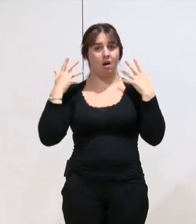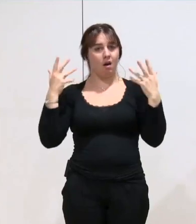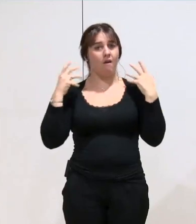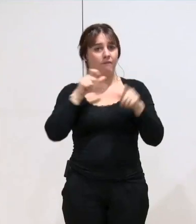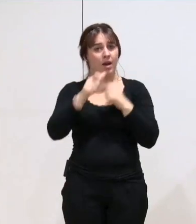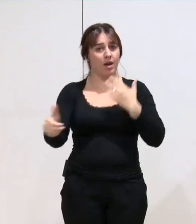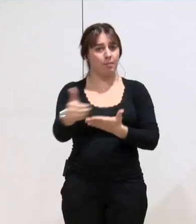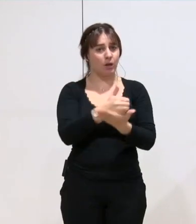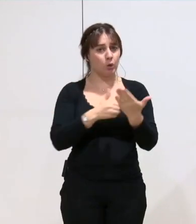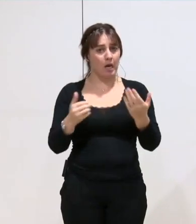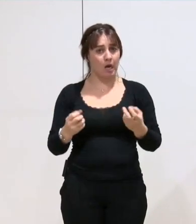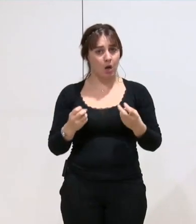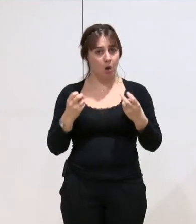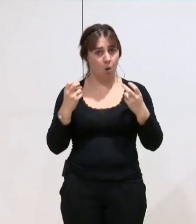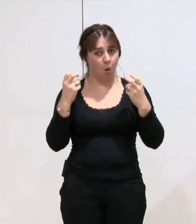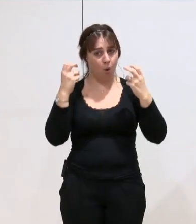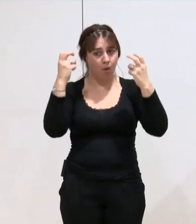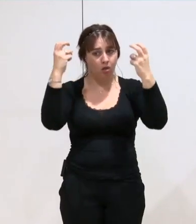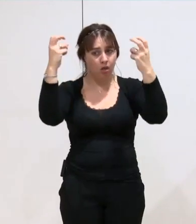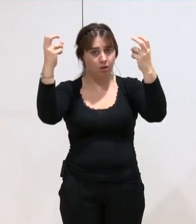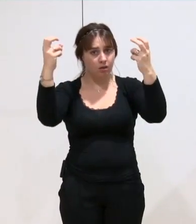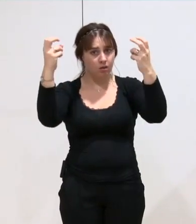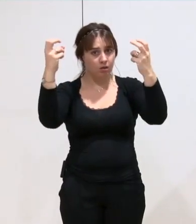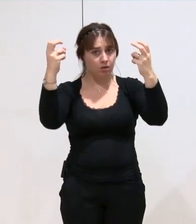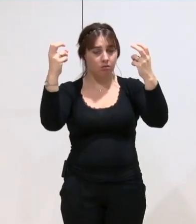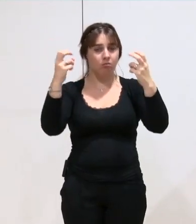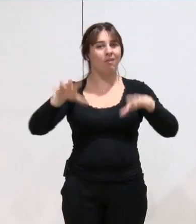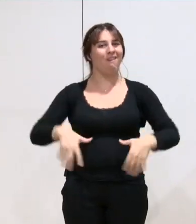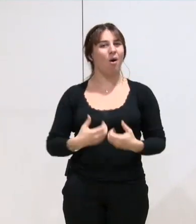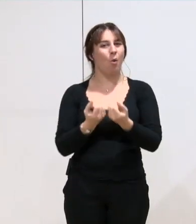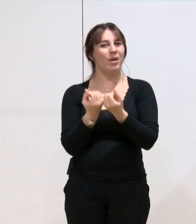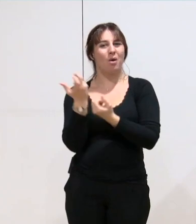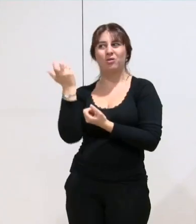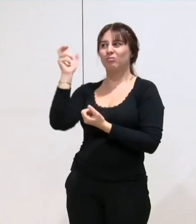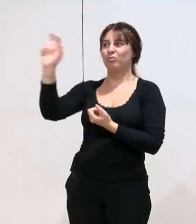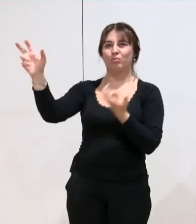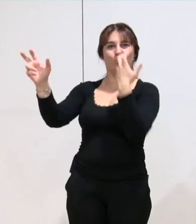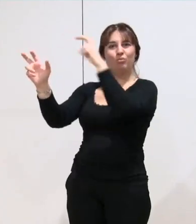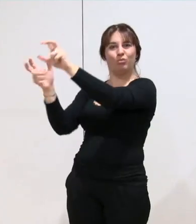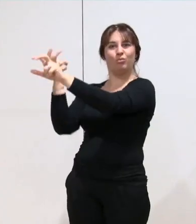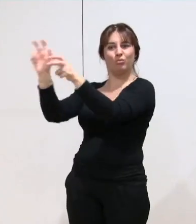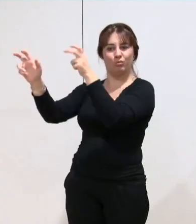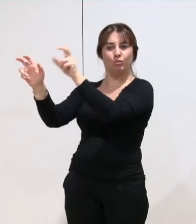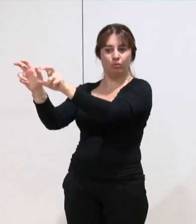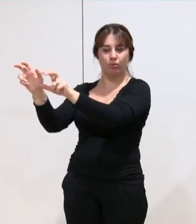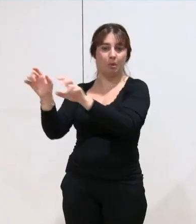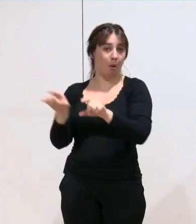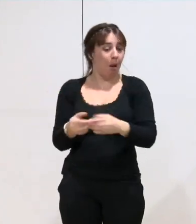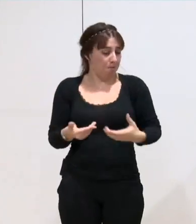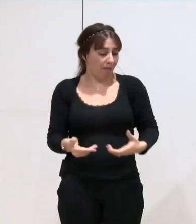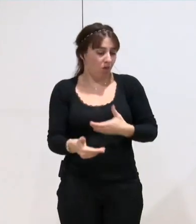augmentent. Et nous ne voyons, à travers ces transferts de compétences, pour l'heure, mais même dans le plus long